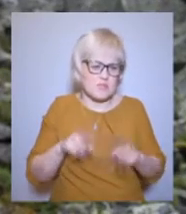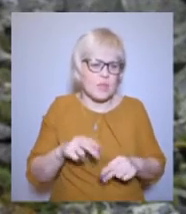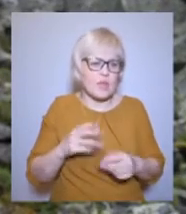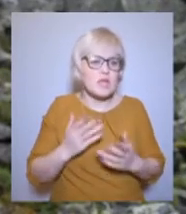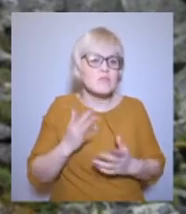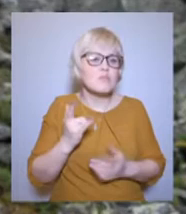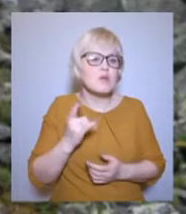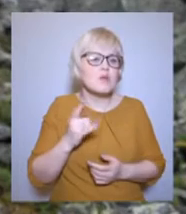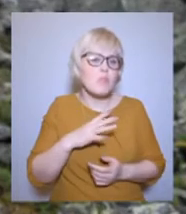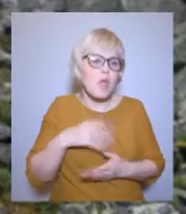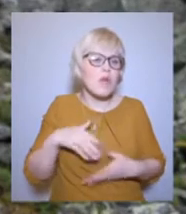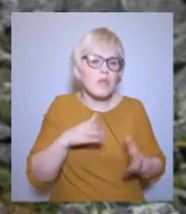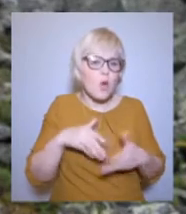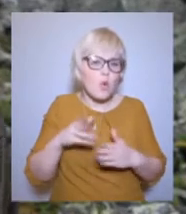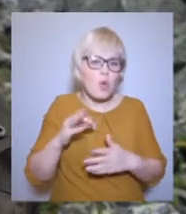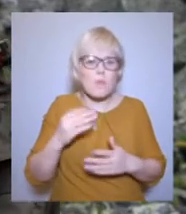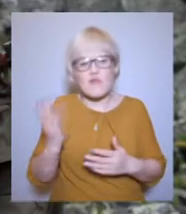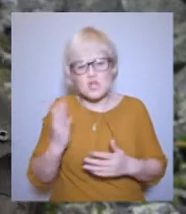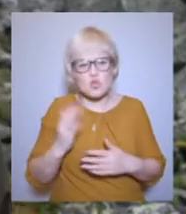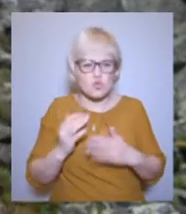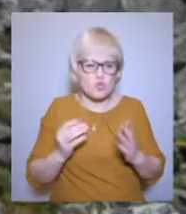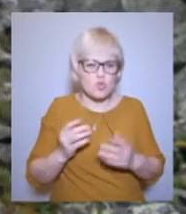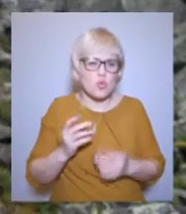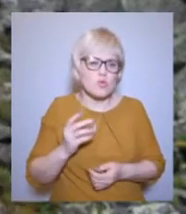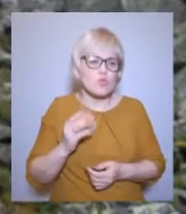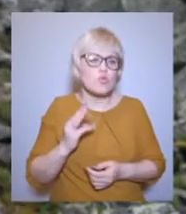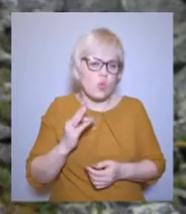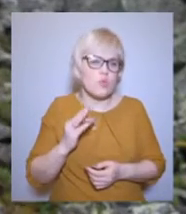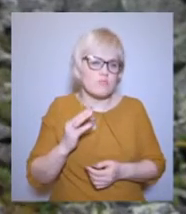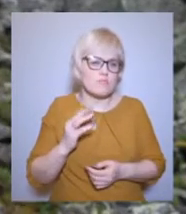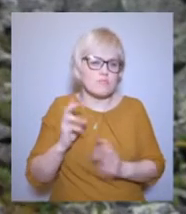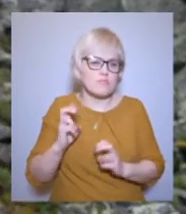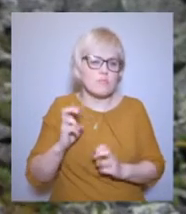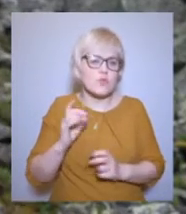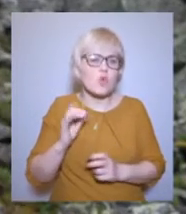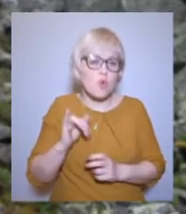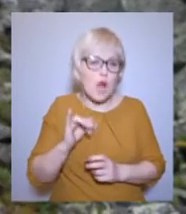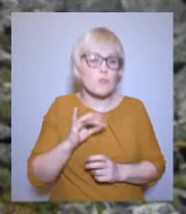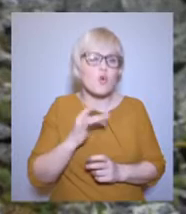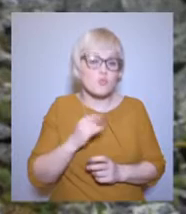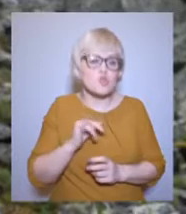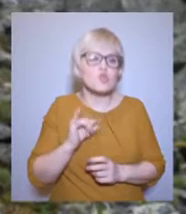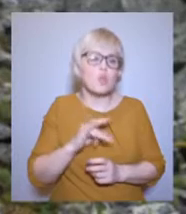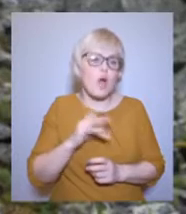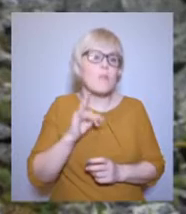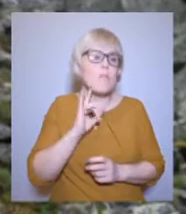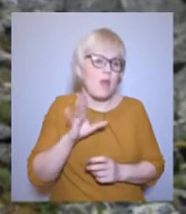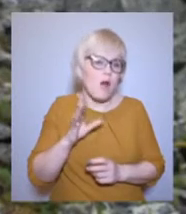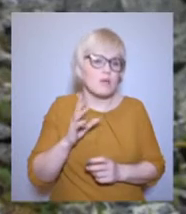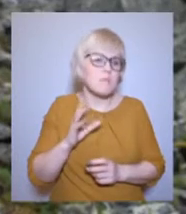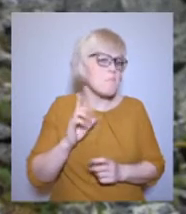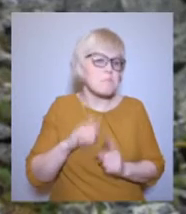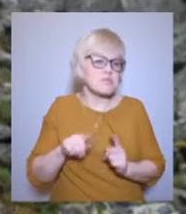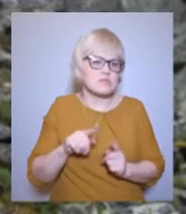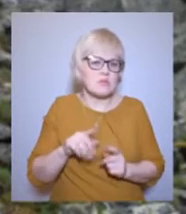Иначе бы вот этот проект, который затевался УПУП, Урал промышленный, Урал полярный, если бы прошла дорога по